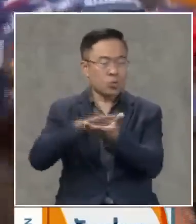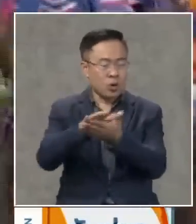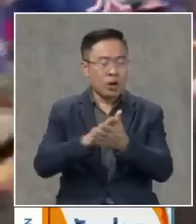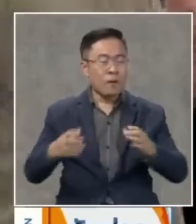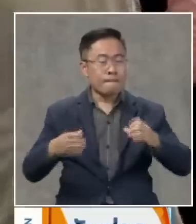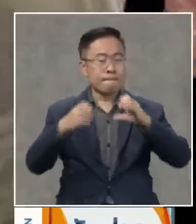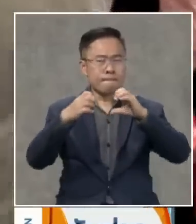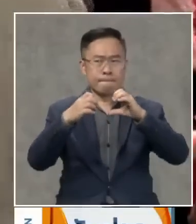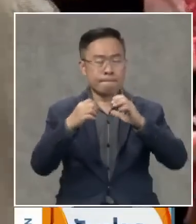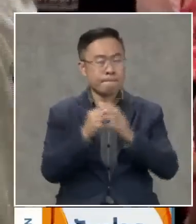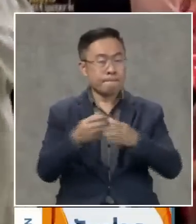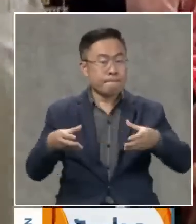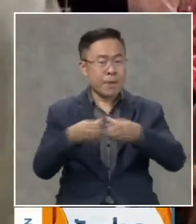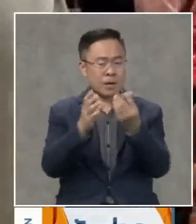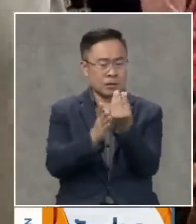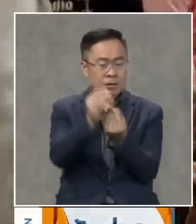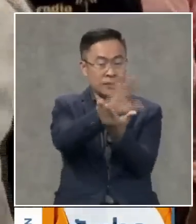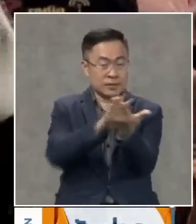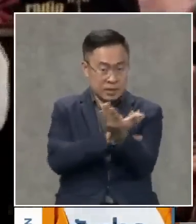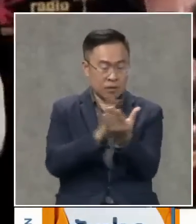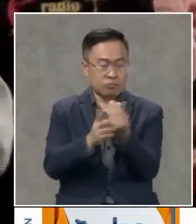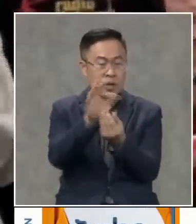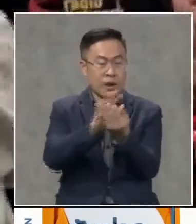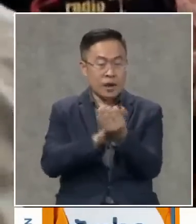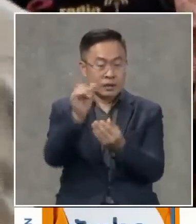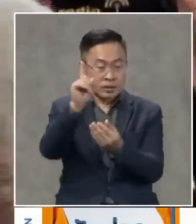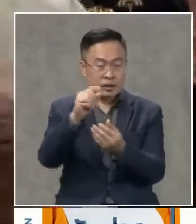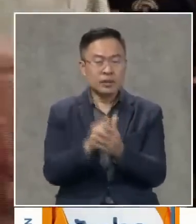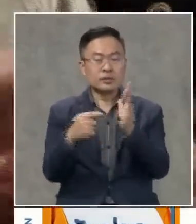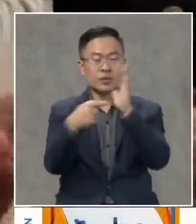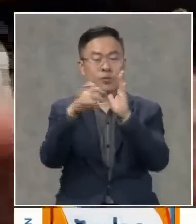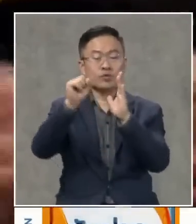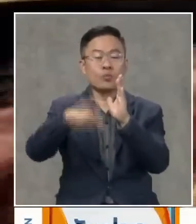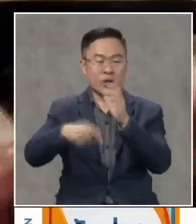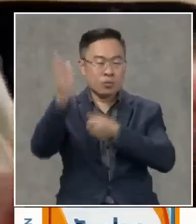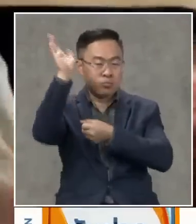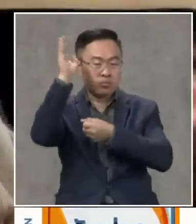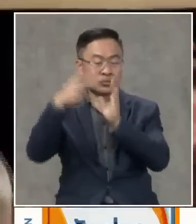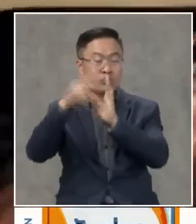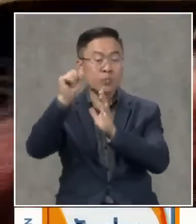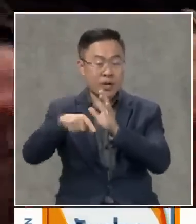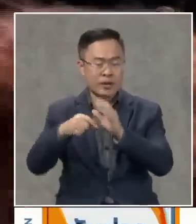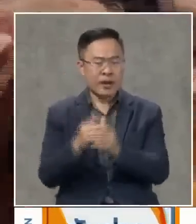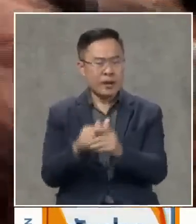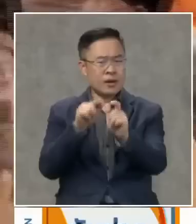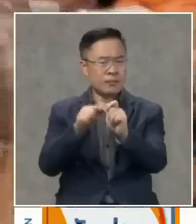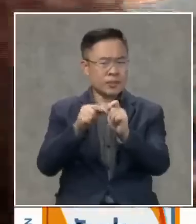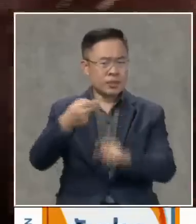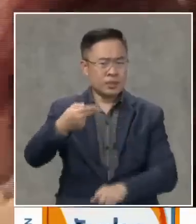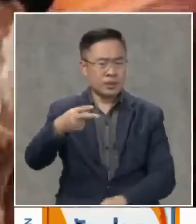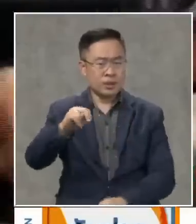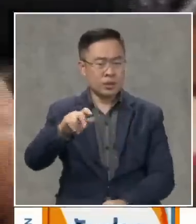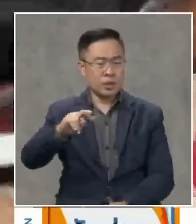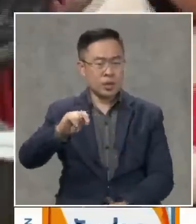ไทยพัฒนากันบ้าง นะคะวันนี้ก็มีการปราศัยใหญ่เหมือนกันนะคะอยู่ในพื้นที่สุพรรณบุรีไปที่อำเภอหนองย่าไซคุณผู้ชมคะ